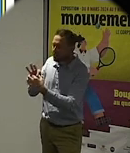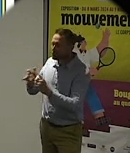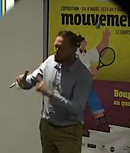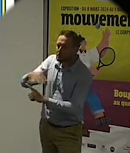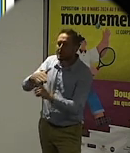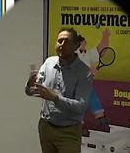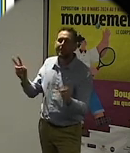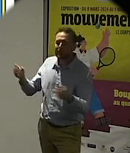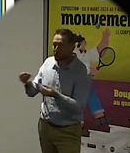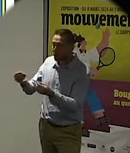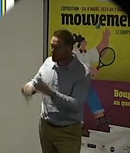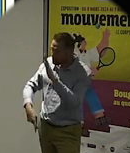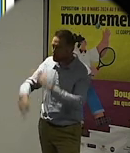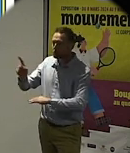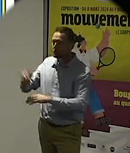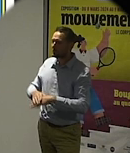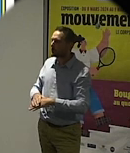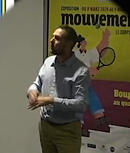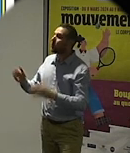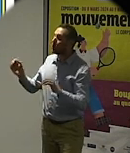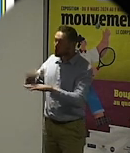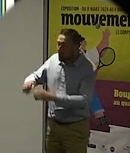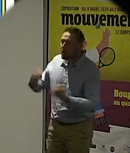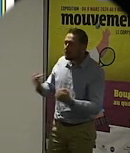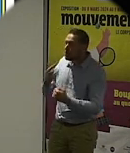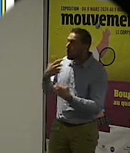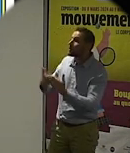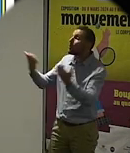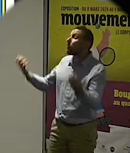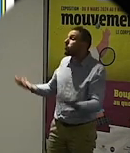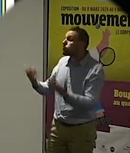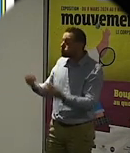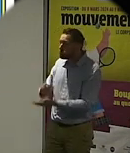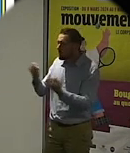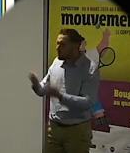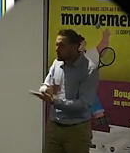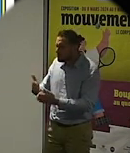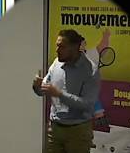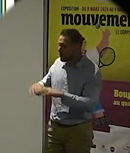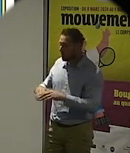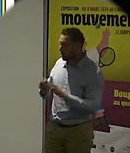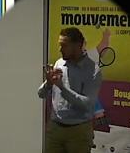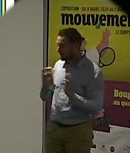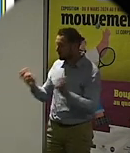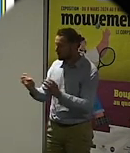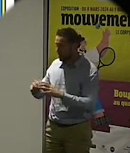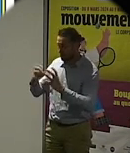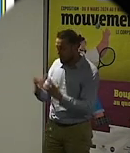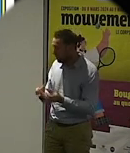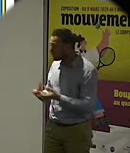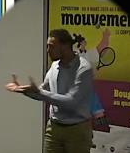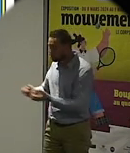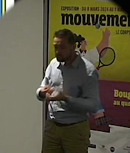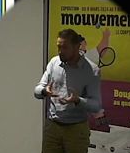venant à l'activité et de se transmettre un ballon, par exemple, et donc où on a un contact, mais vraiment un lien social qui perdure en dehors de l'activité.